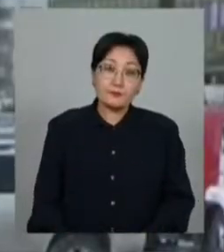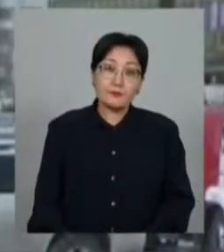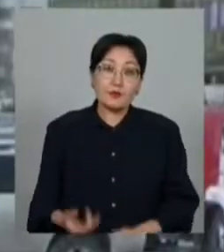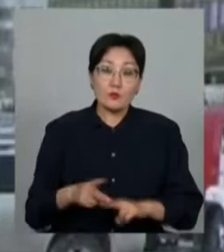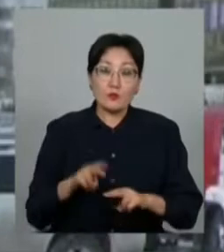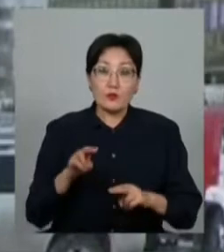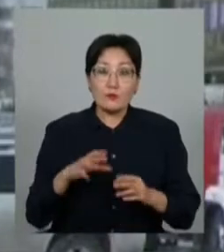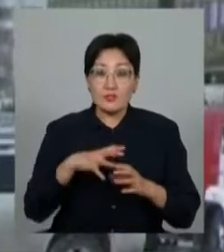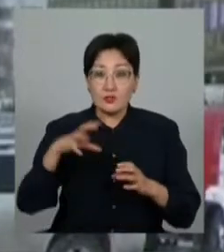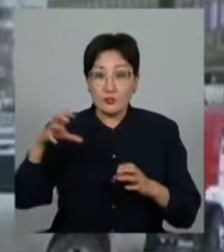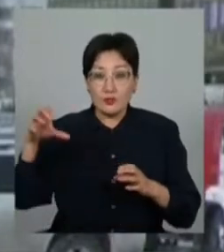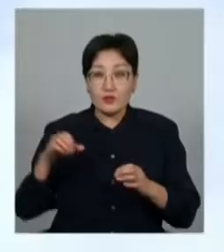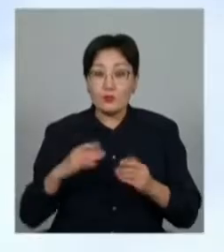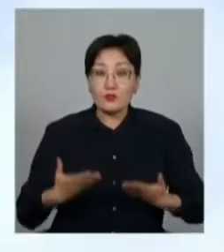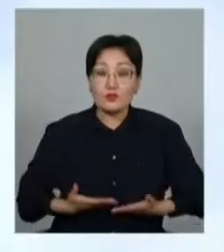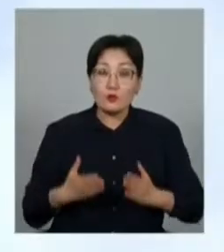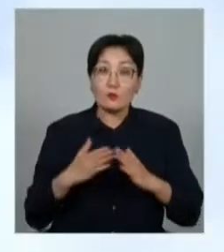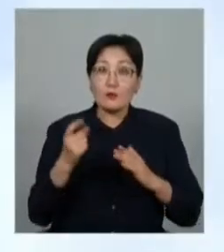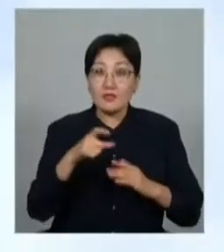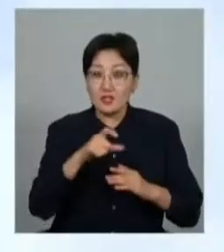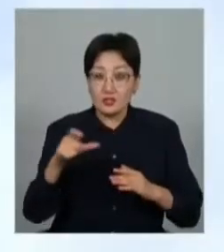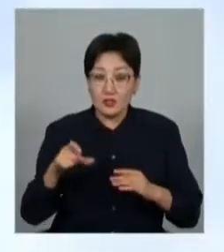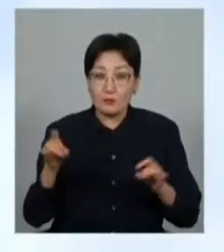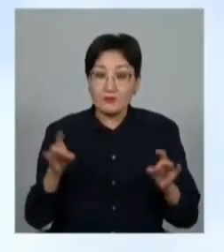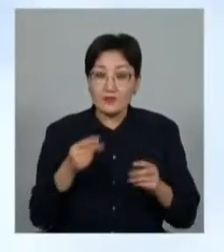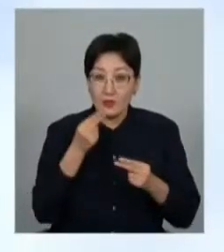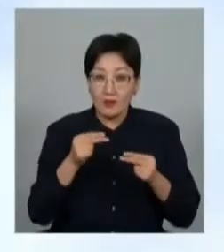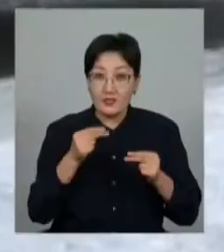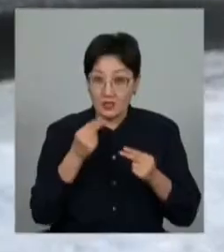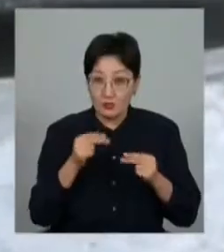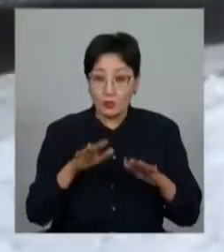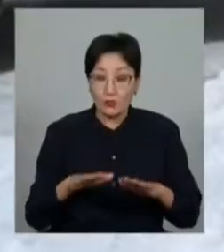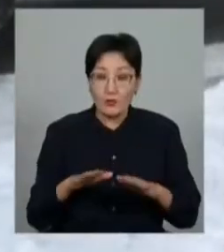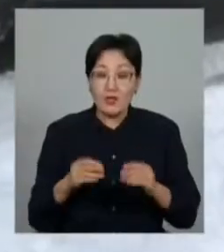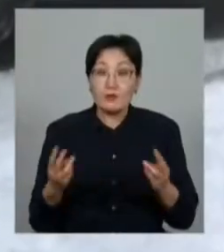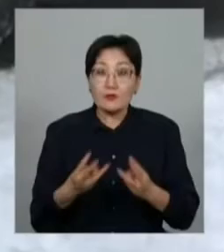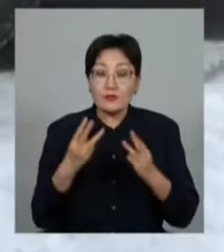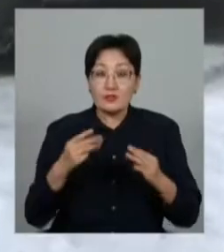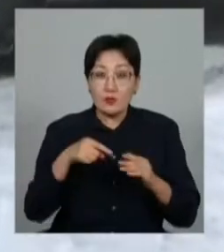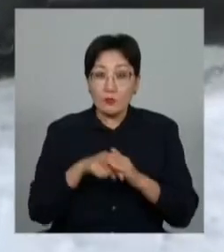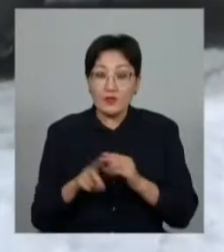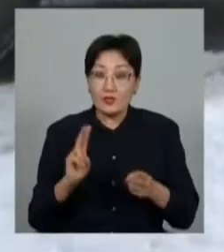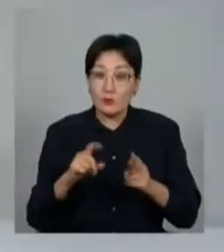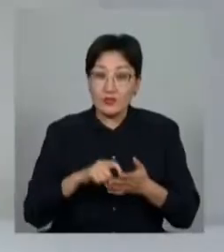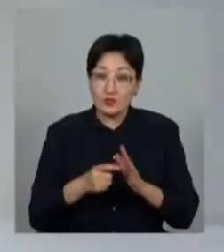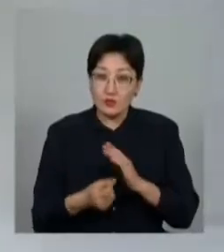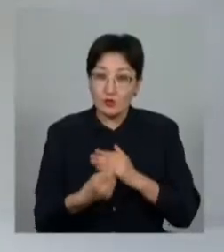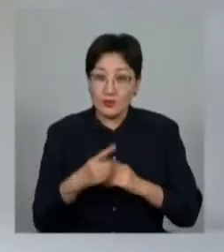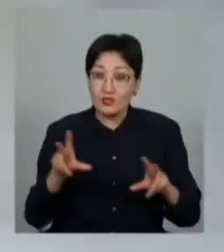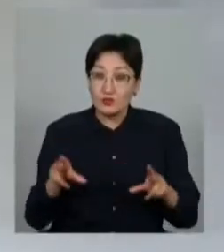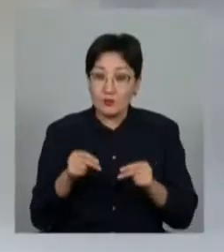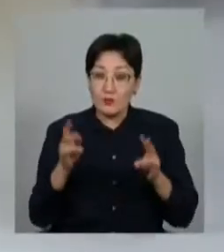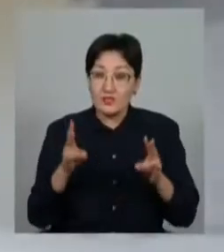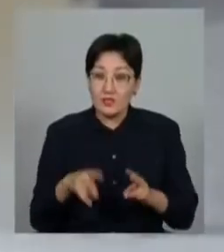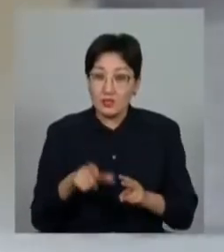Бұл қою түтінге оранған тұрғын үйдің бірінші қабатында тамақтанатын орын бар. Өрт сол дәмхананың ас үйінен шыққан. Абырой болғанда